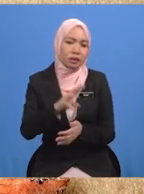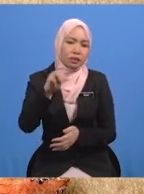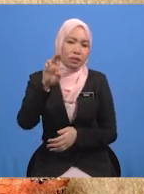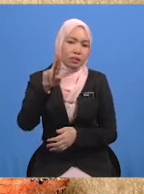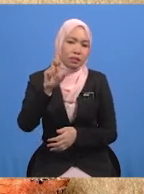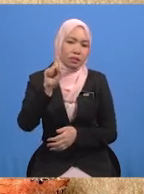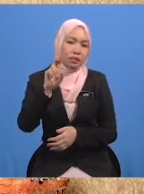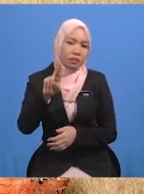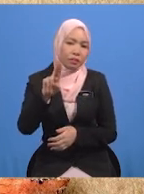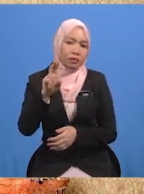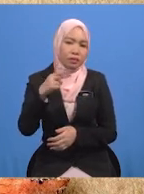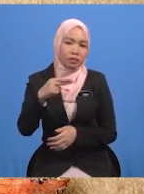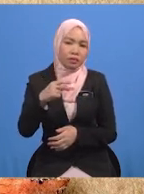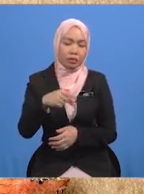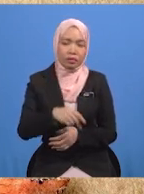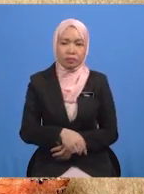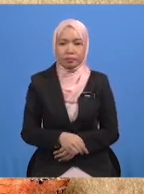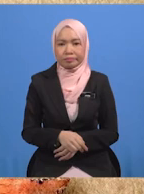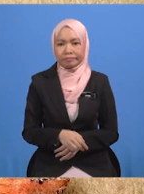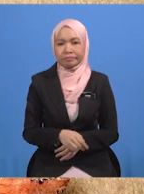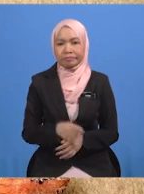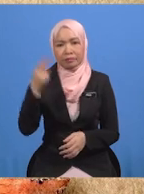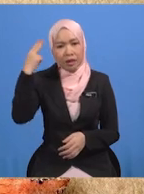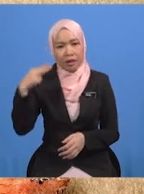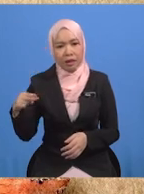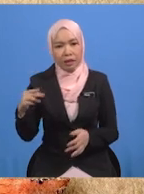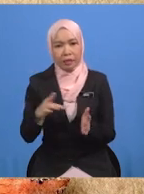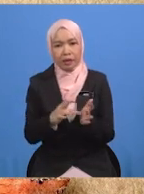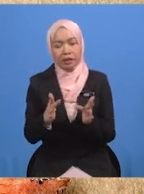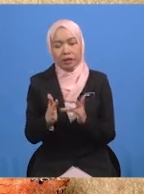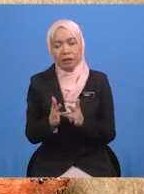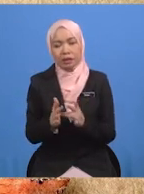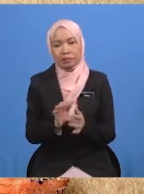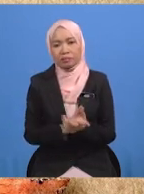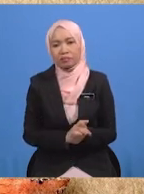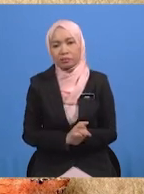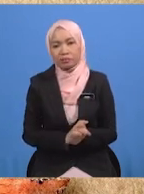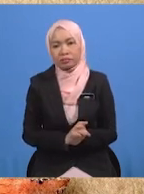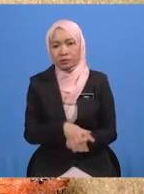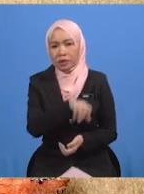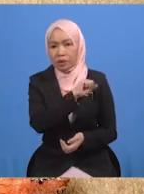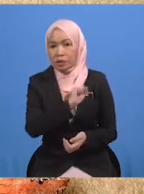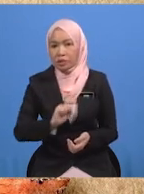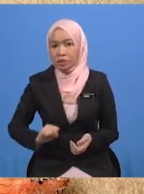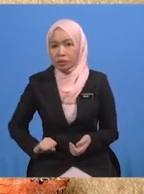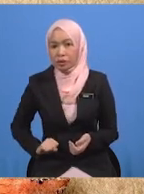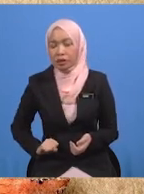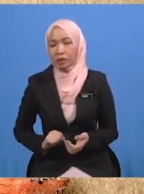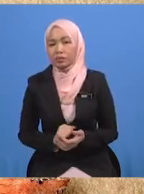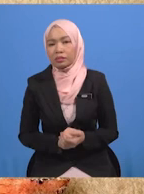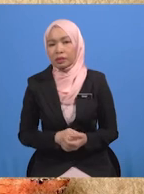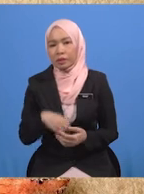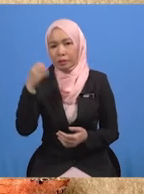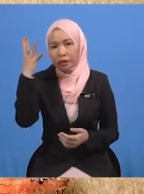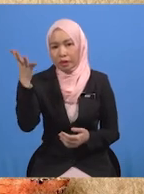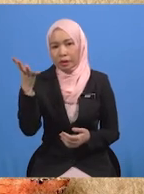Kristian. Justru, tidak hairanlah Sultan Abdul Hamid II menyifatkan perbuatan